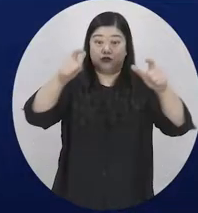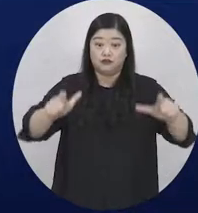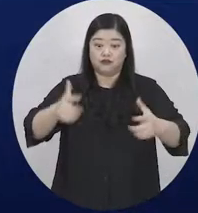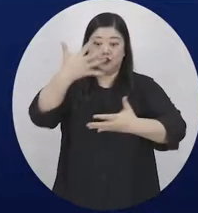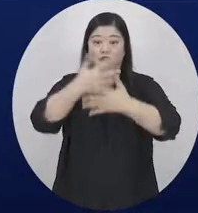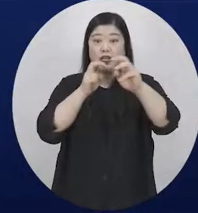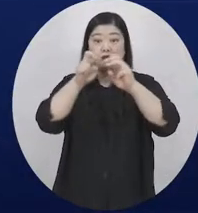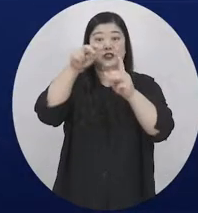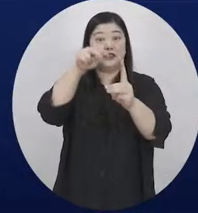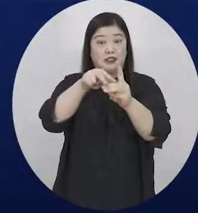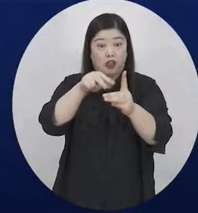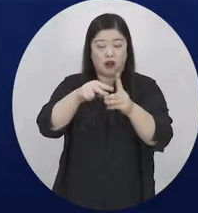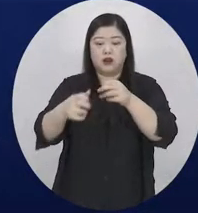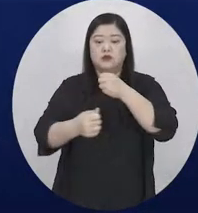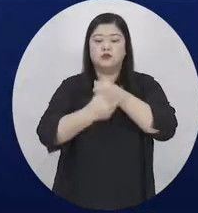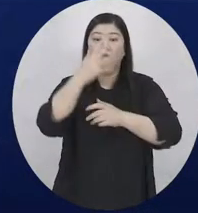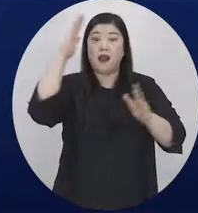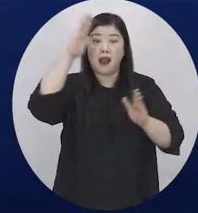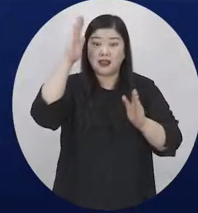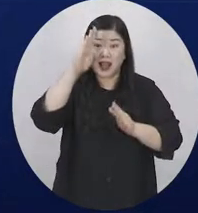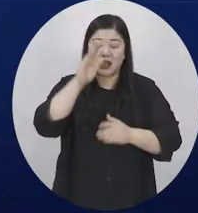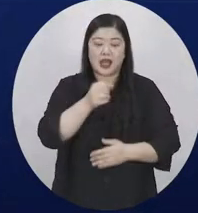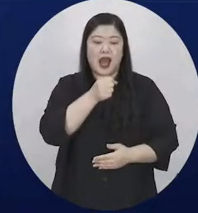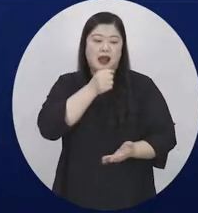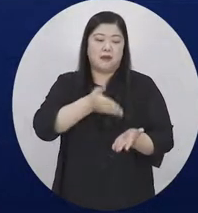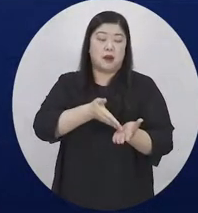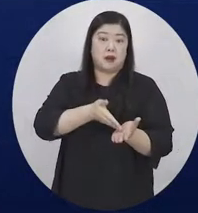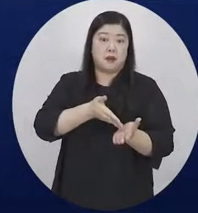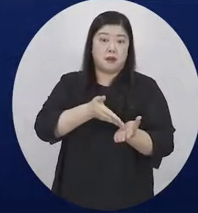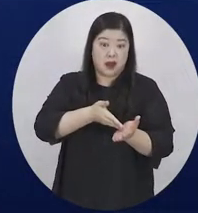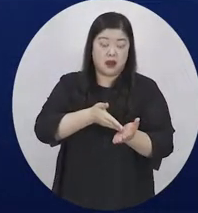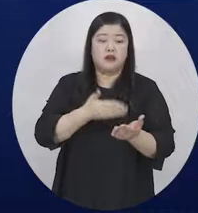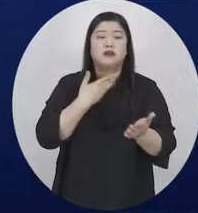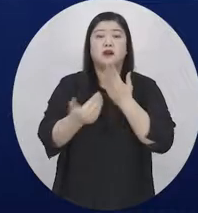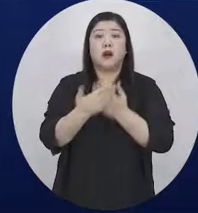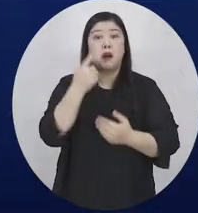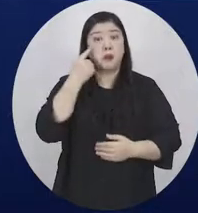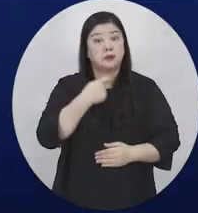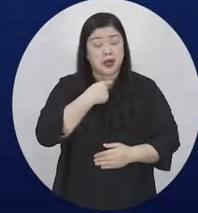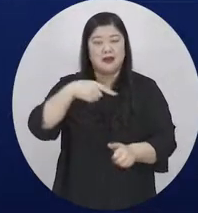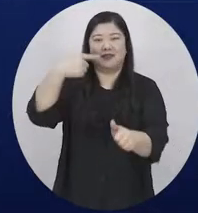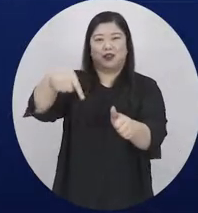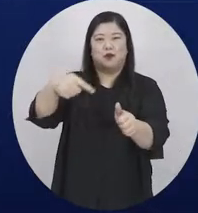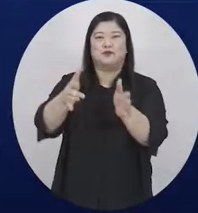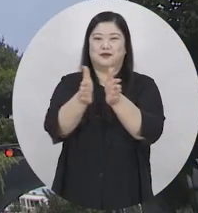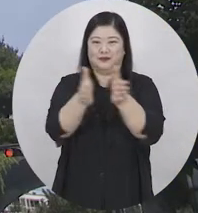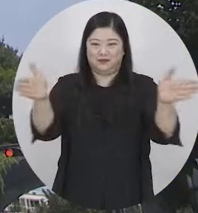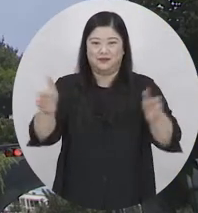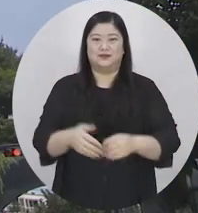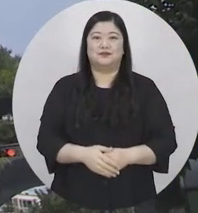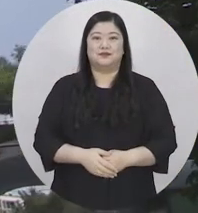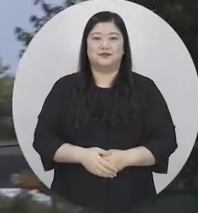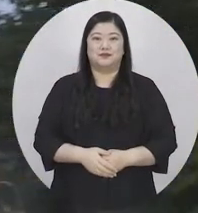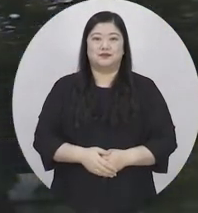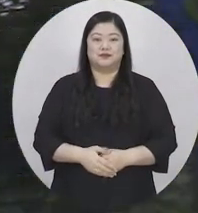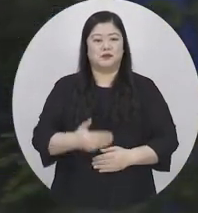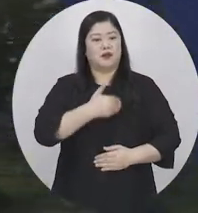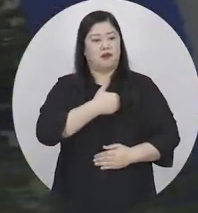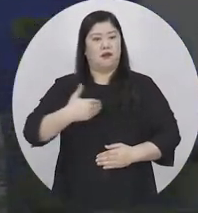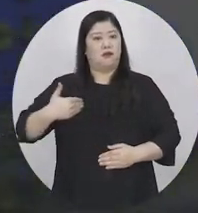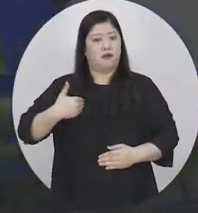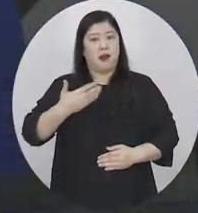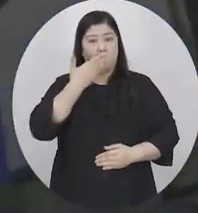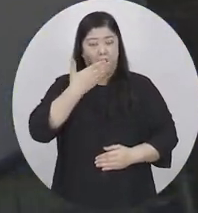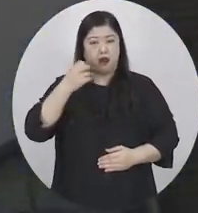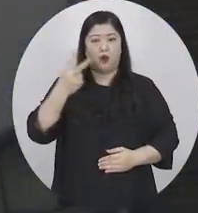강서구 영상미디어센터에서 초등학생들을 위한 아나운서 체험 강좌를 진행합니다. 초등학생들의